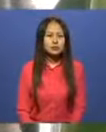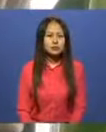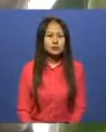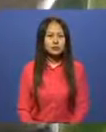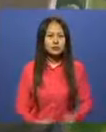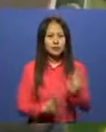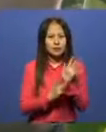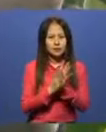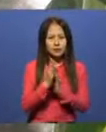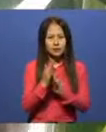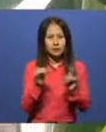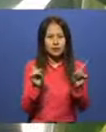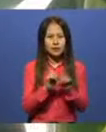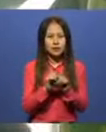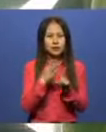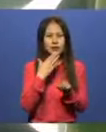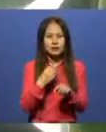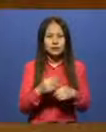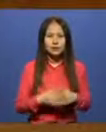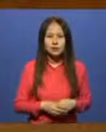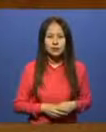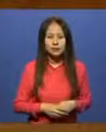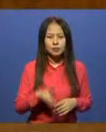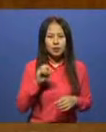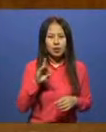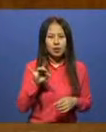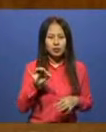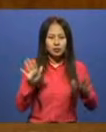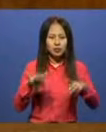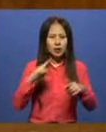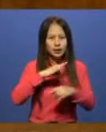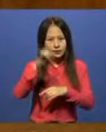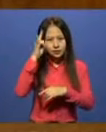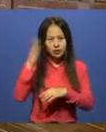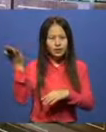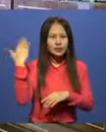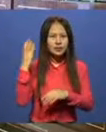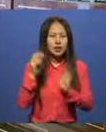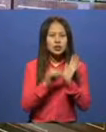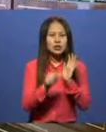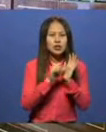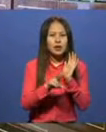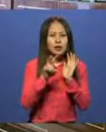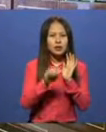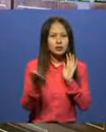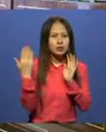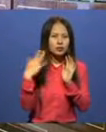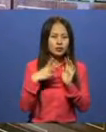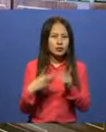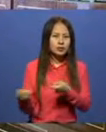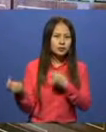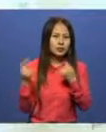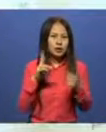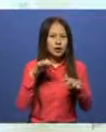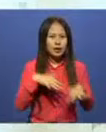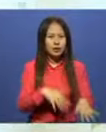И громоходчиком прям. Петр Морозов Қазақстанға өткен ғасырдың 60-шы жылдары көшіп келген. Каспий жағалауынан